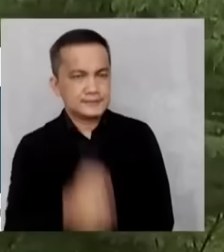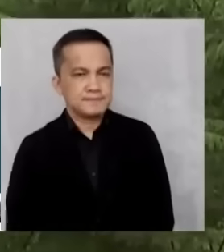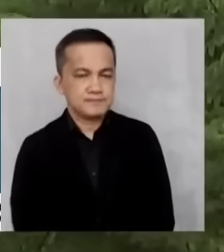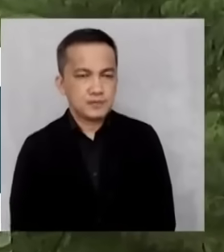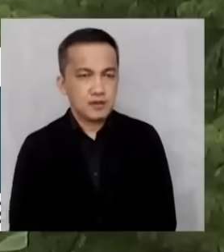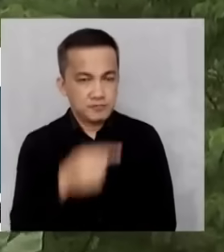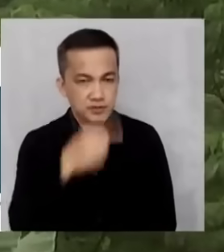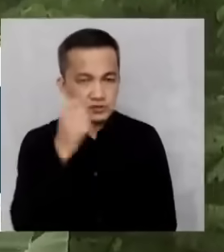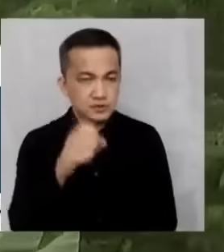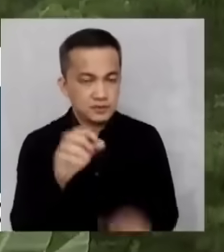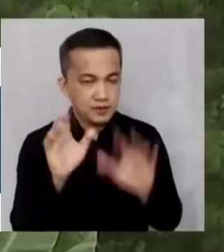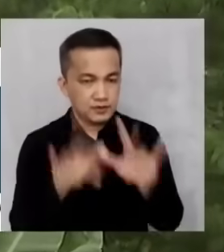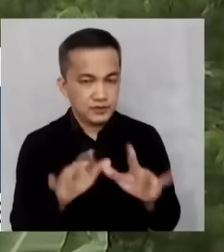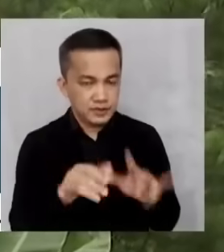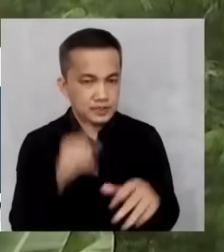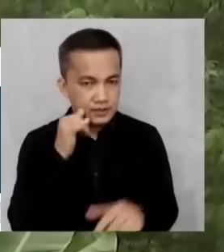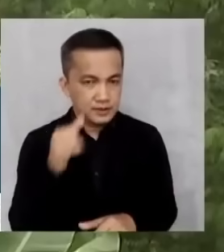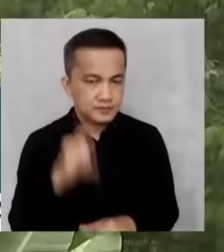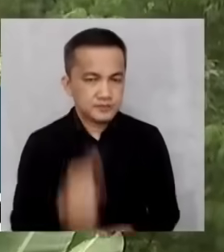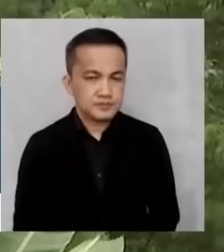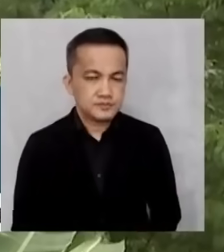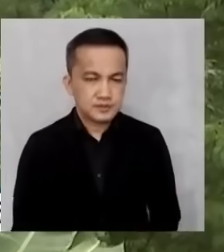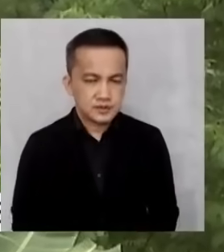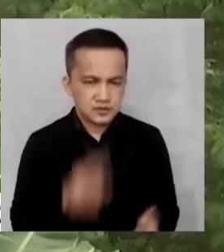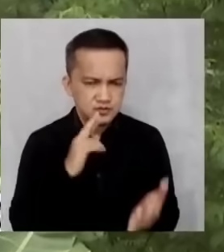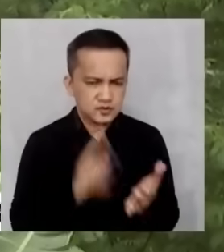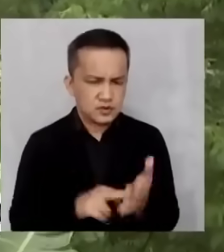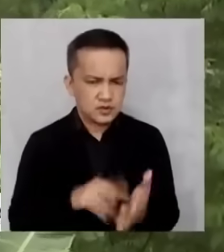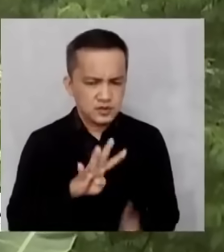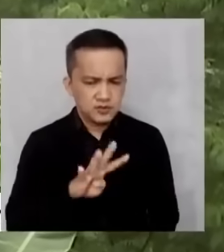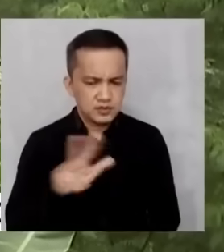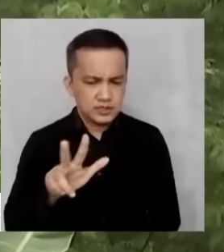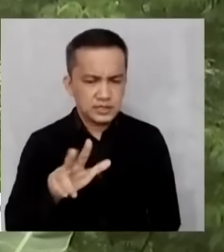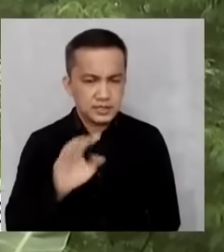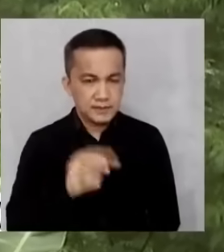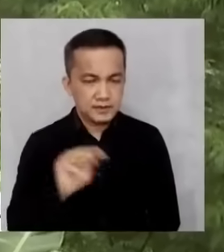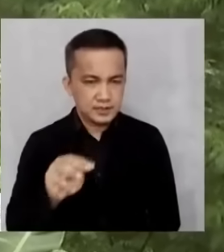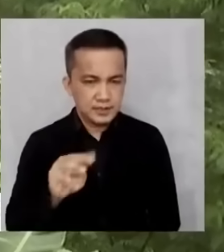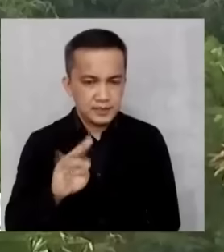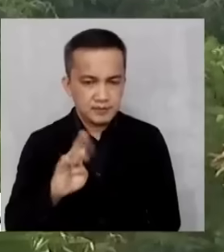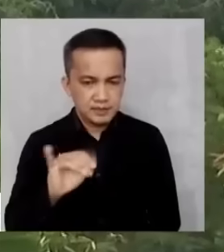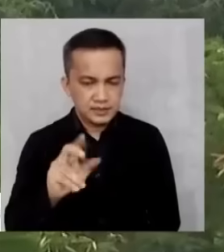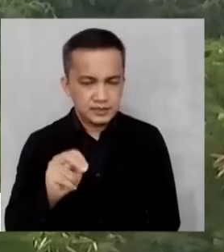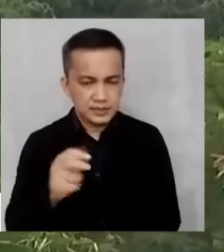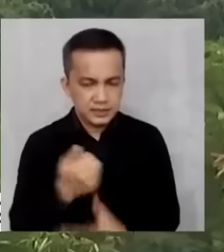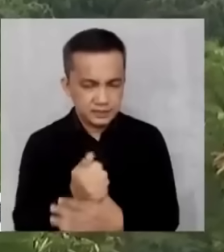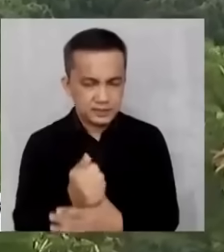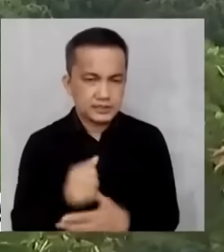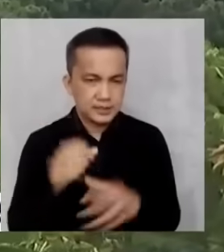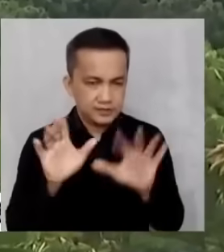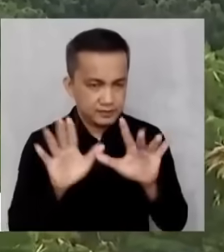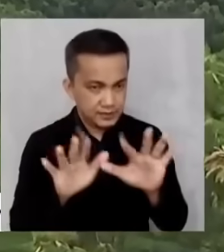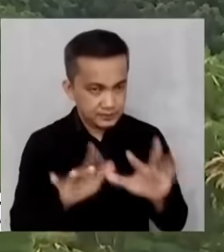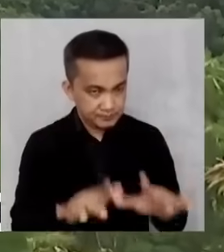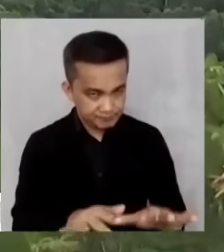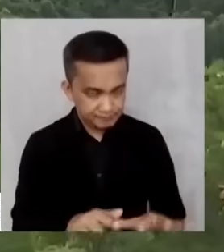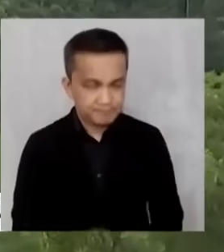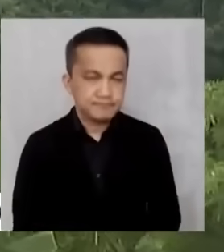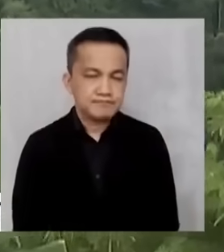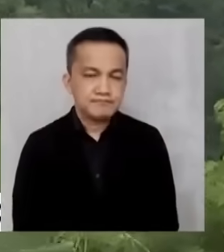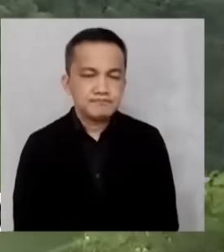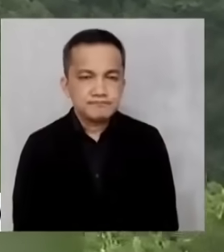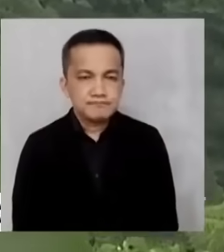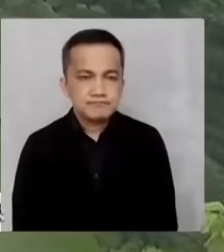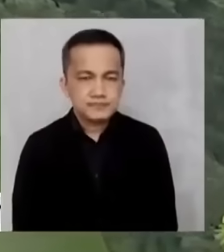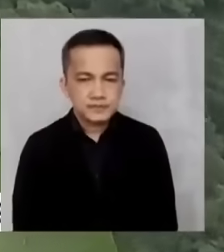kagabi, na nag-record tayo ng 43 millimeters na basin average rainfall. So,